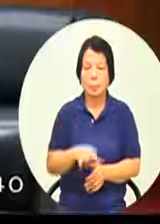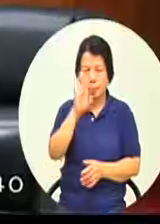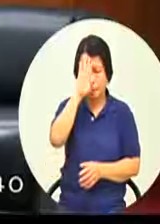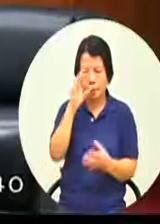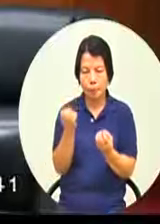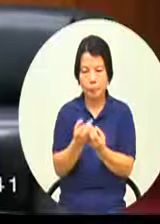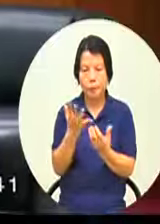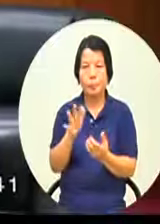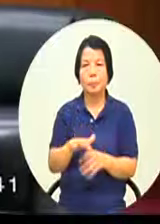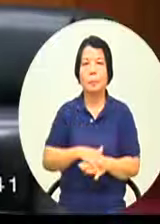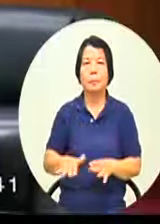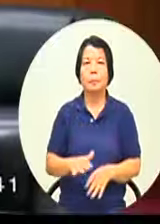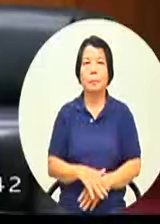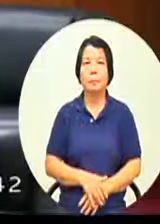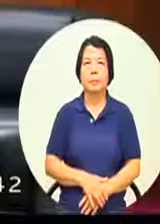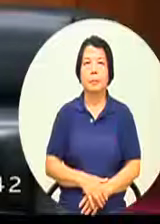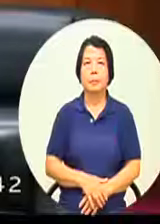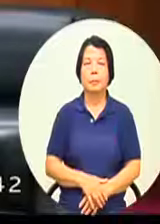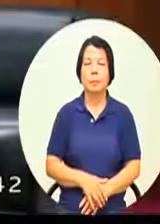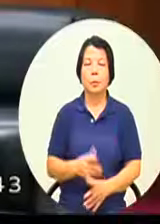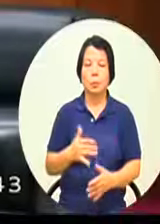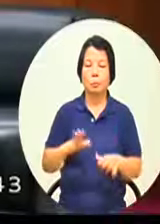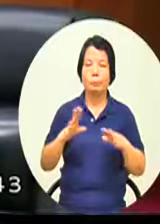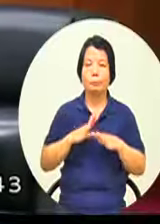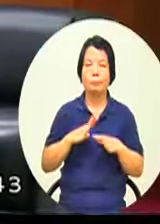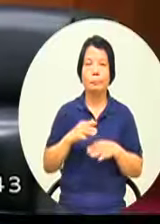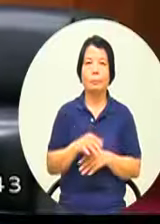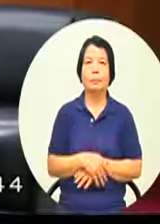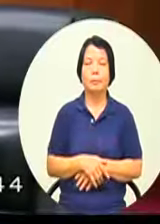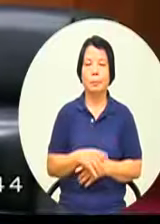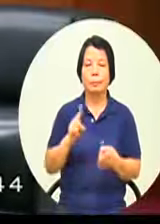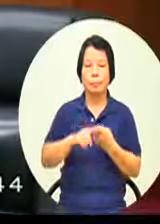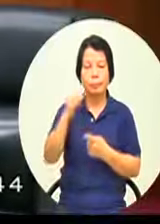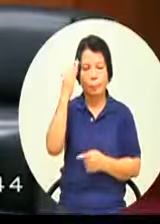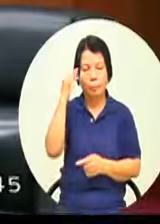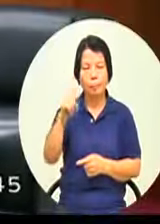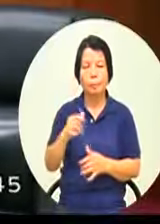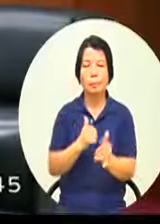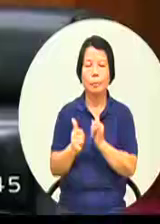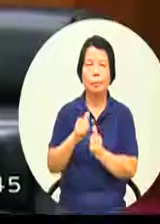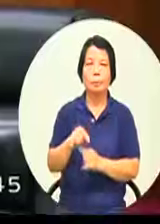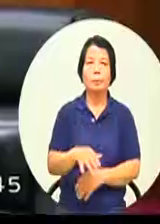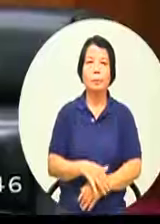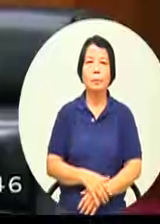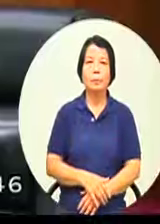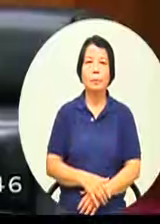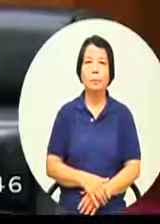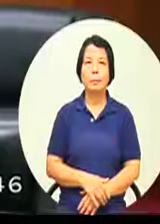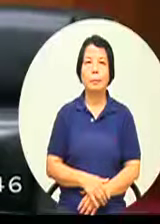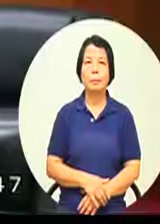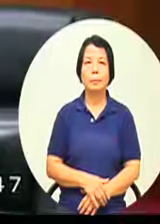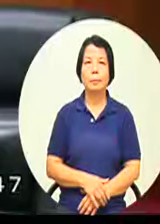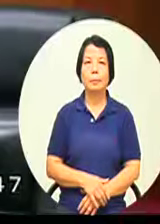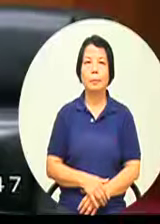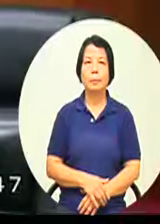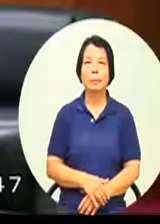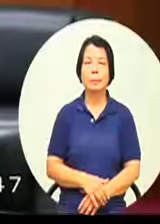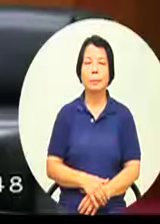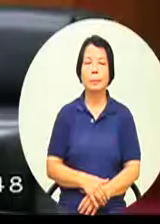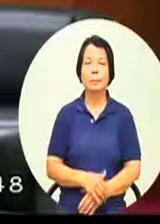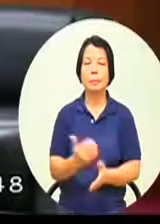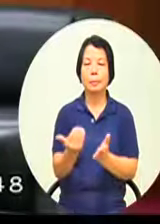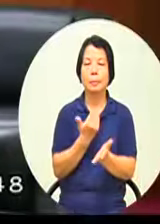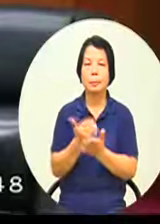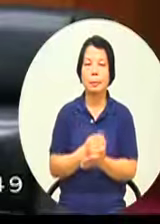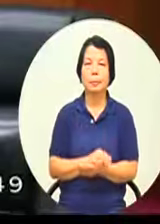的话，那我们做官员的更对不起我们的这个住户了哈。刚才提